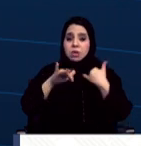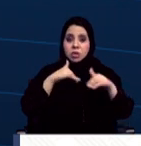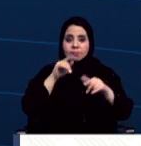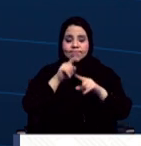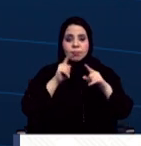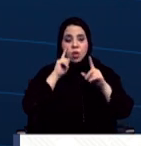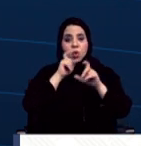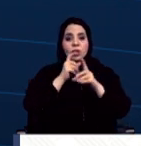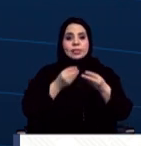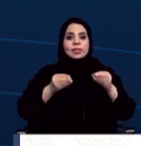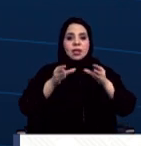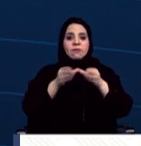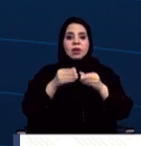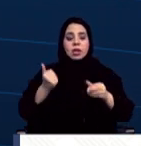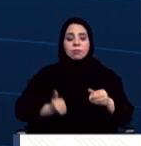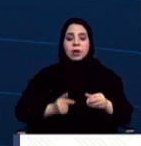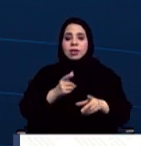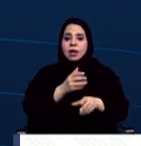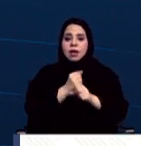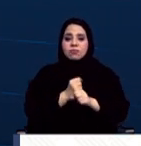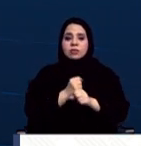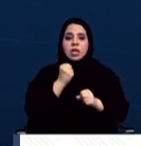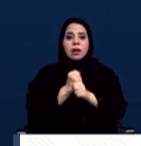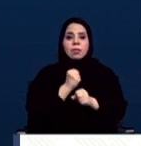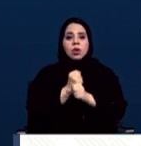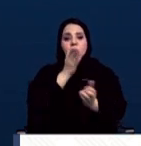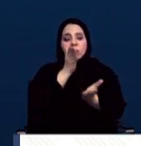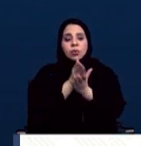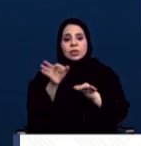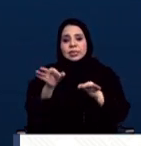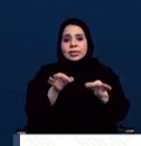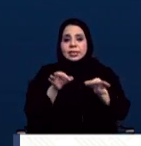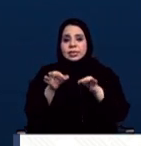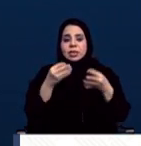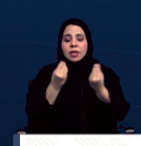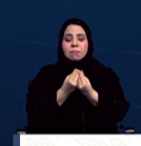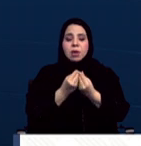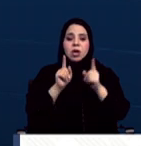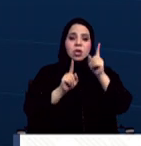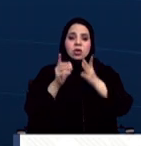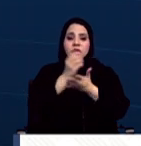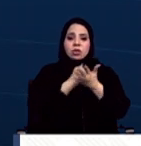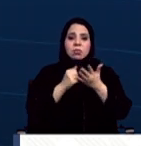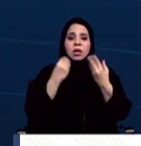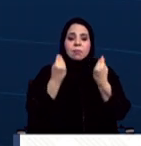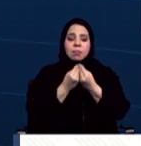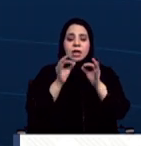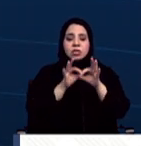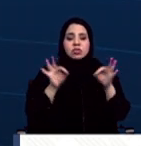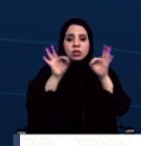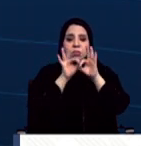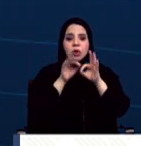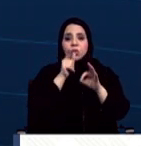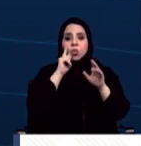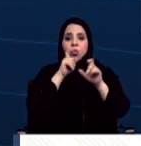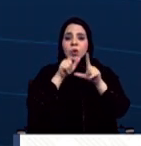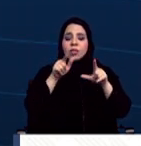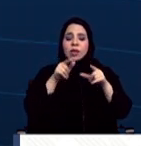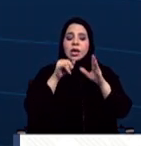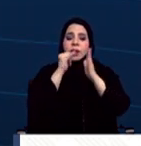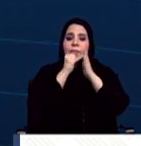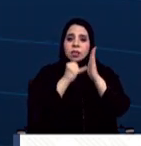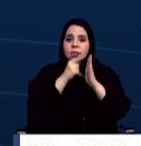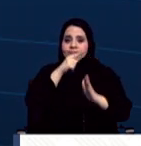ضمن فريق البحرين وبحرص على ممارسه حقوقهم السياسيه والاجتماعيه والمدنيه التي يكفلها ميثاق